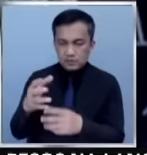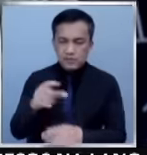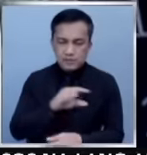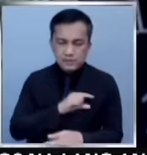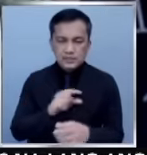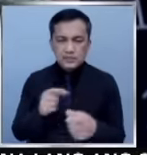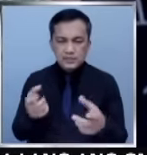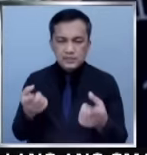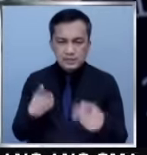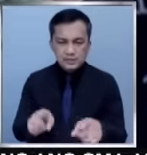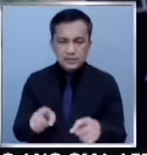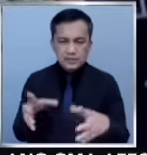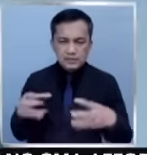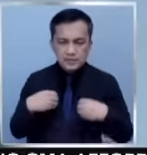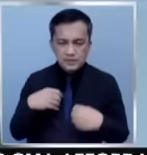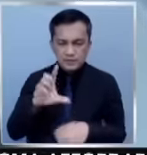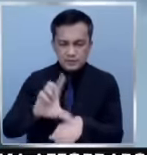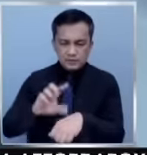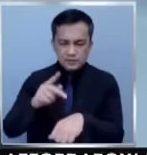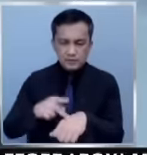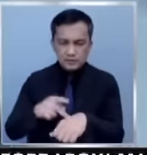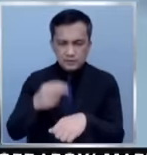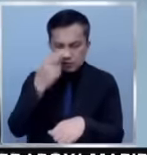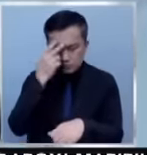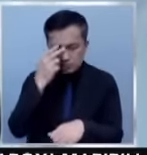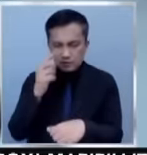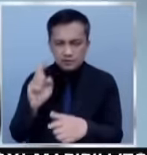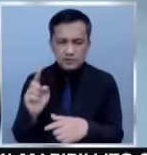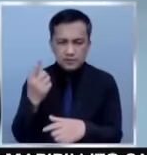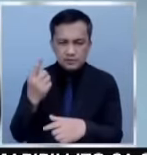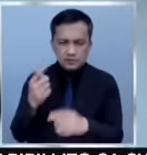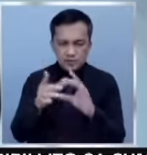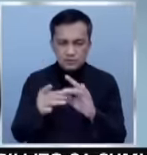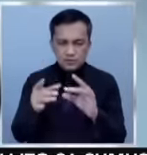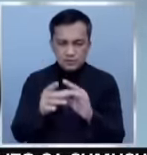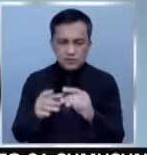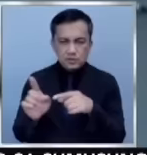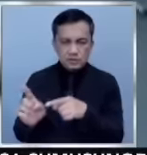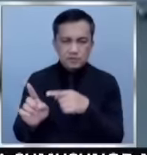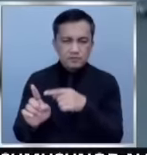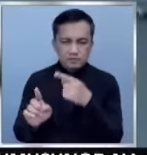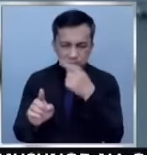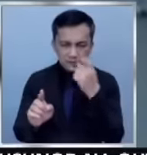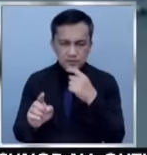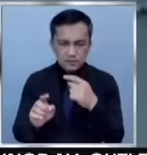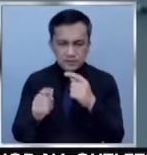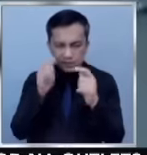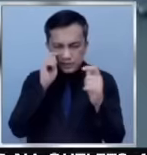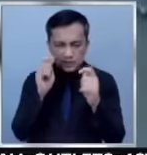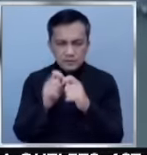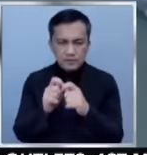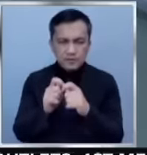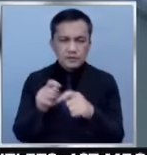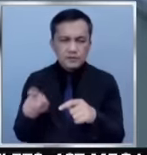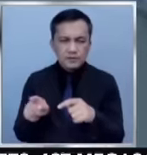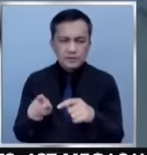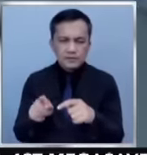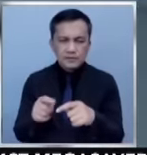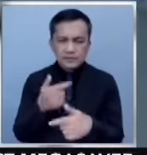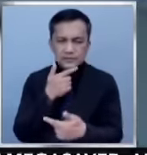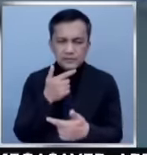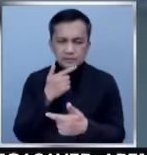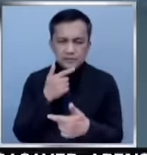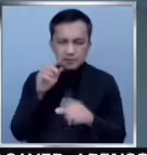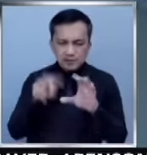hepe ng Las Piñas pulis na nagduda siya nung una sa kwento dahil nahahawigan niya sa mga patawang video sa